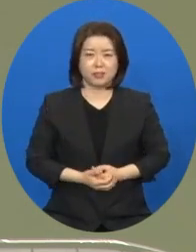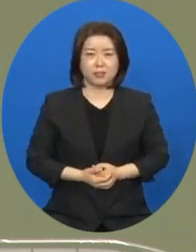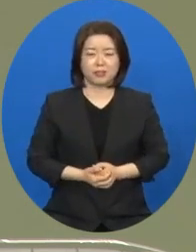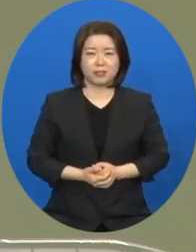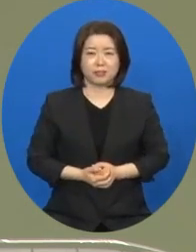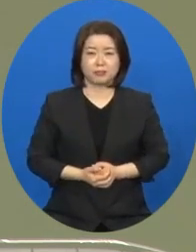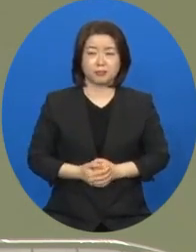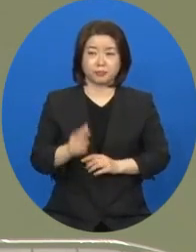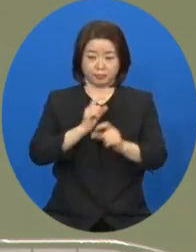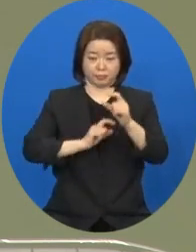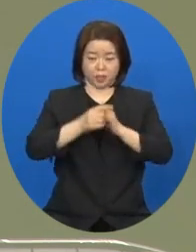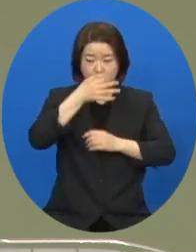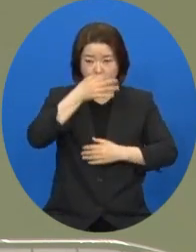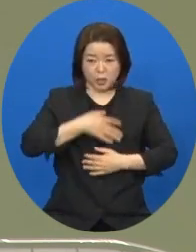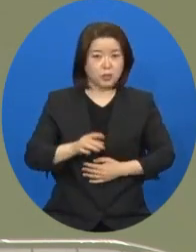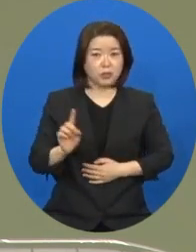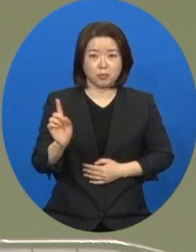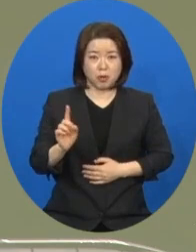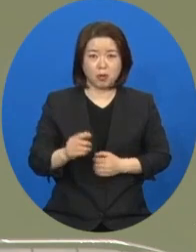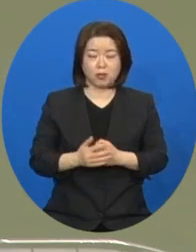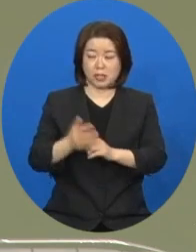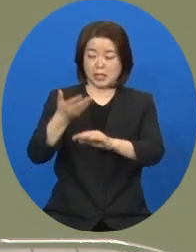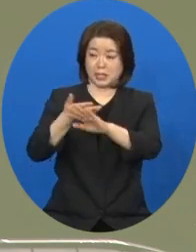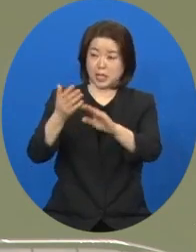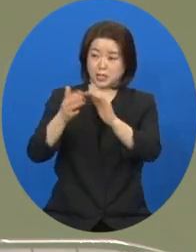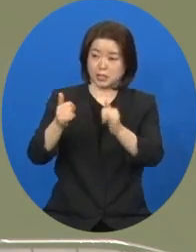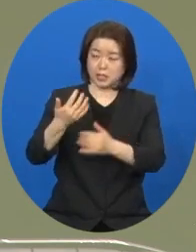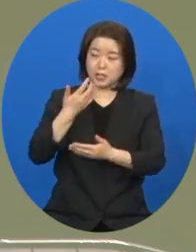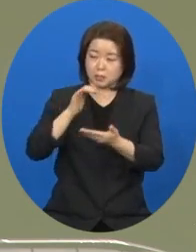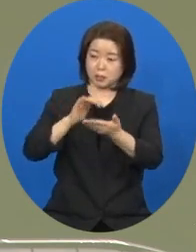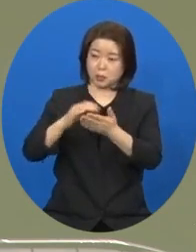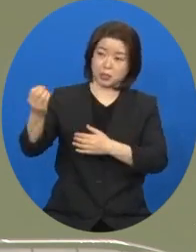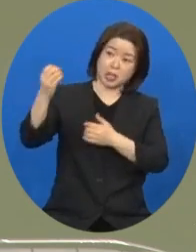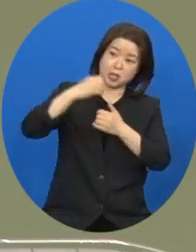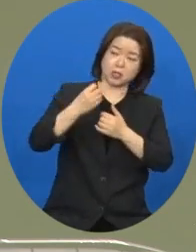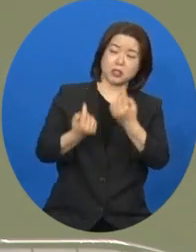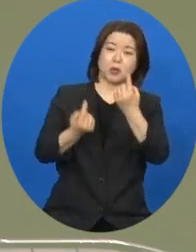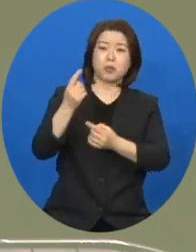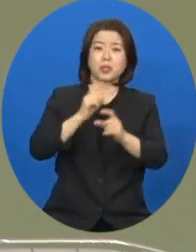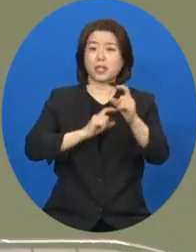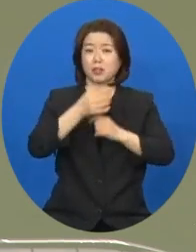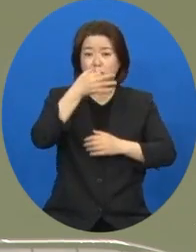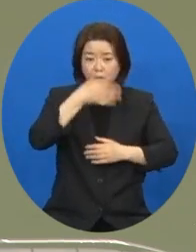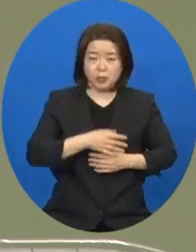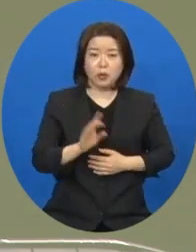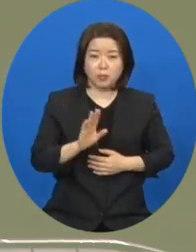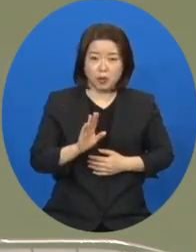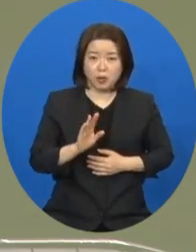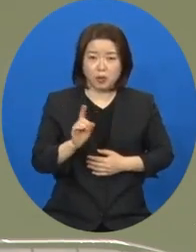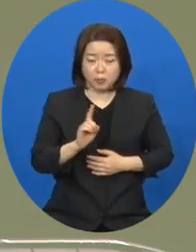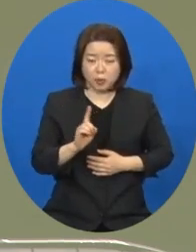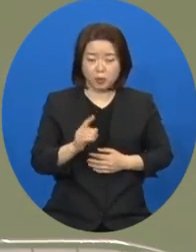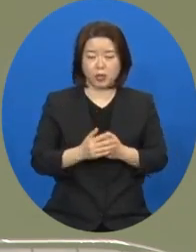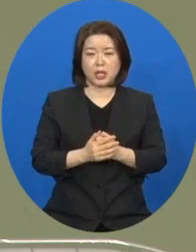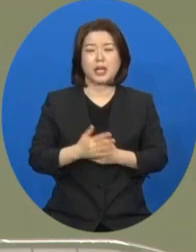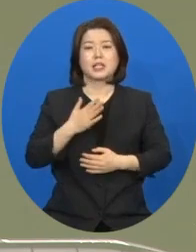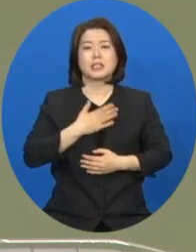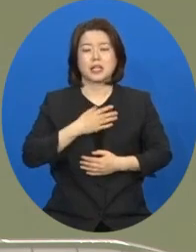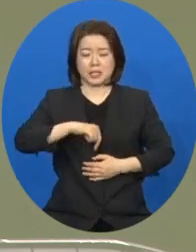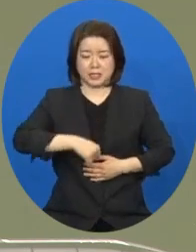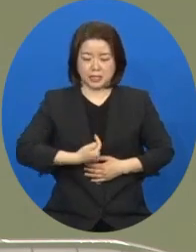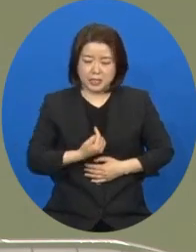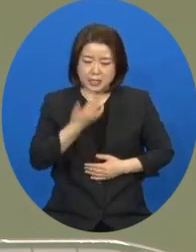더 힘든 건 다른 사람이 저에게 돌을 던지는 것보다 더 힘든 건 제가 저 자신에게 던지는